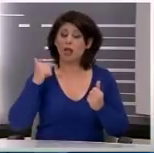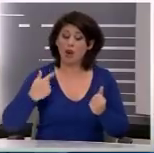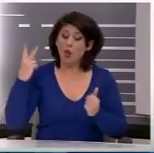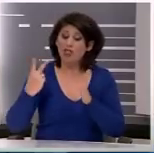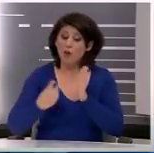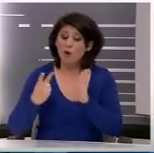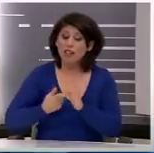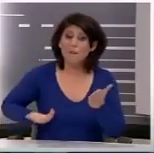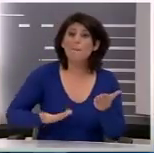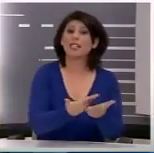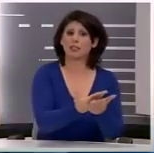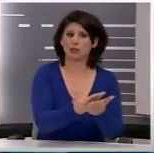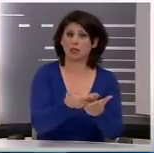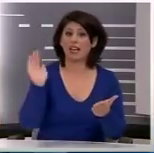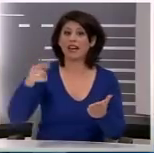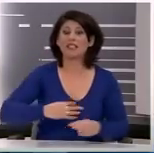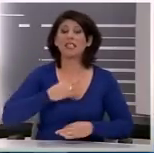πει.